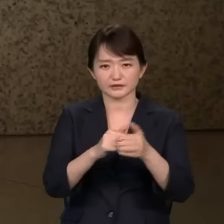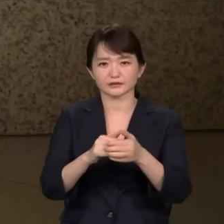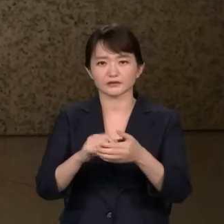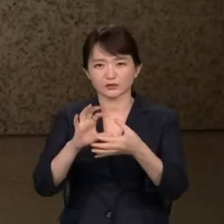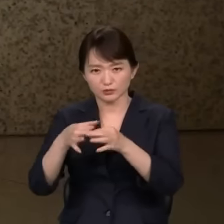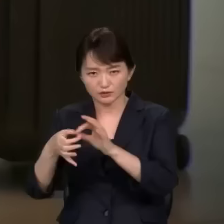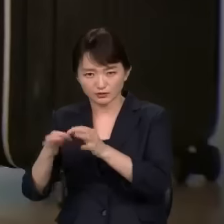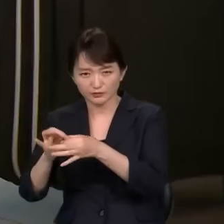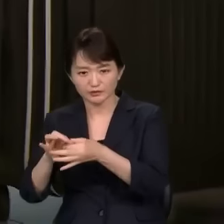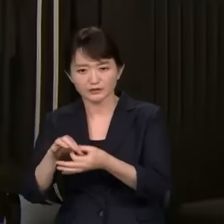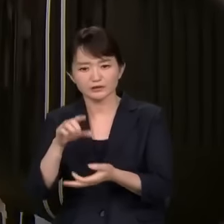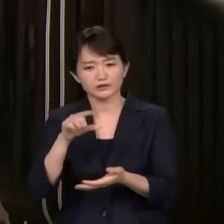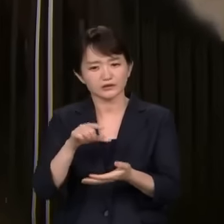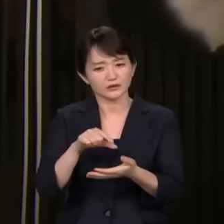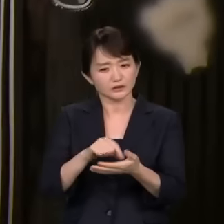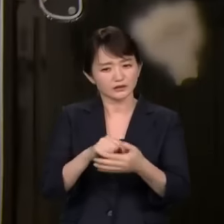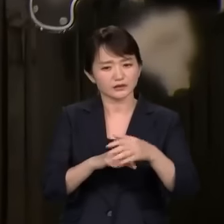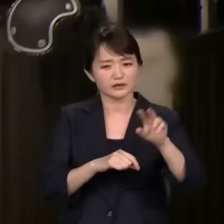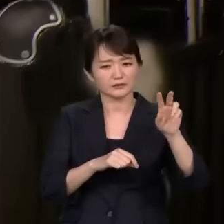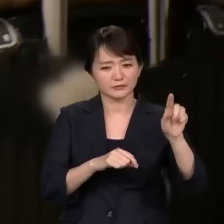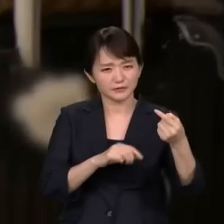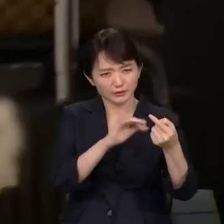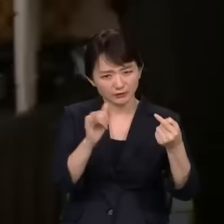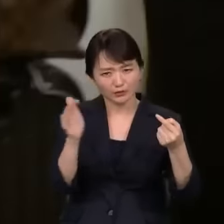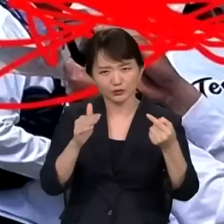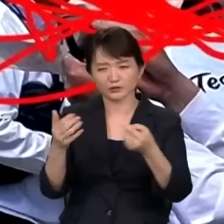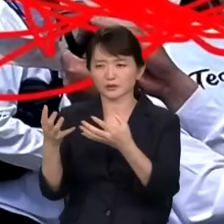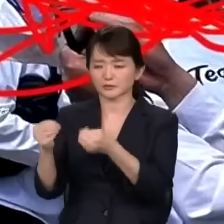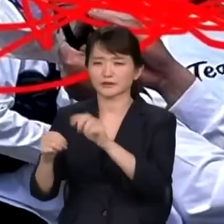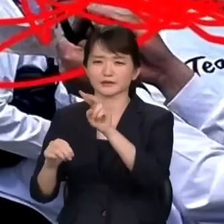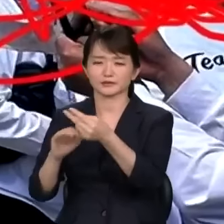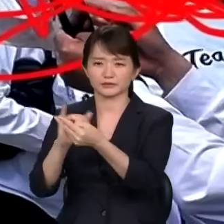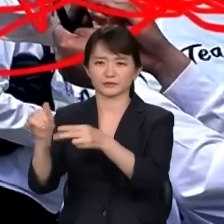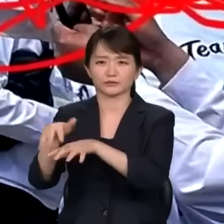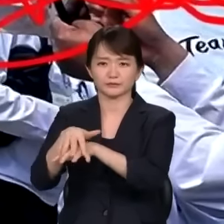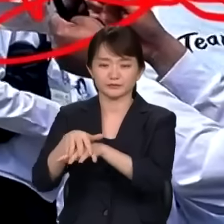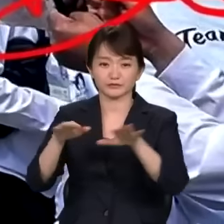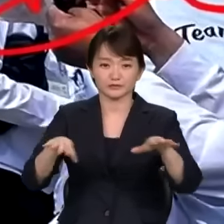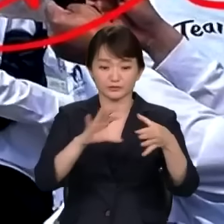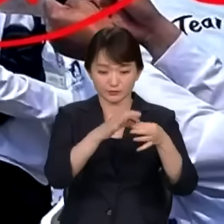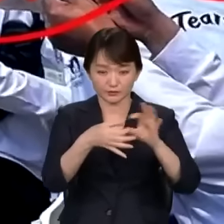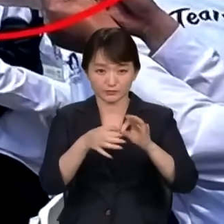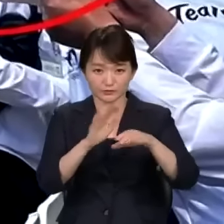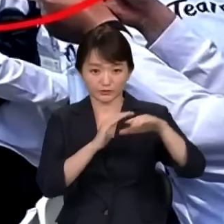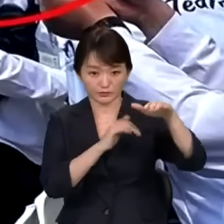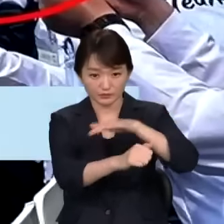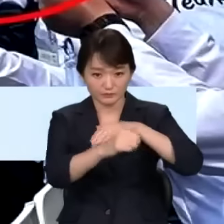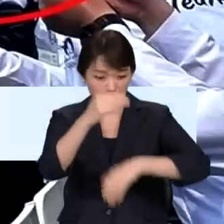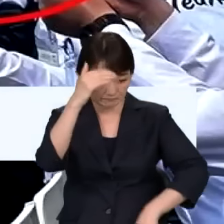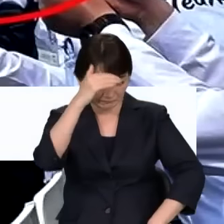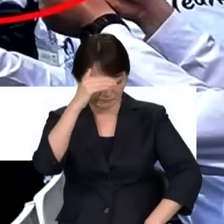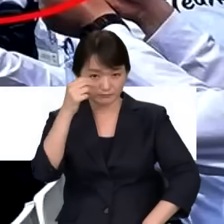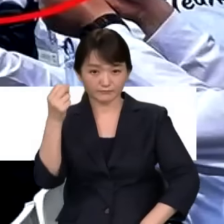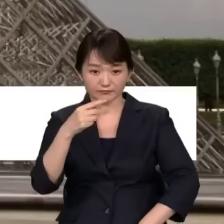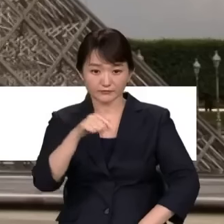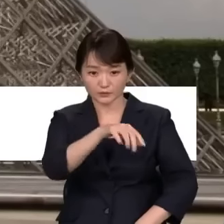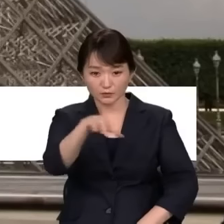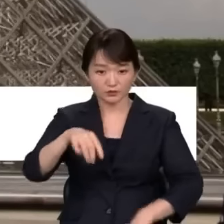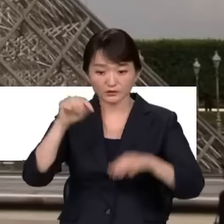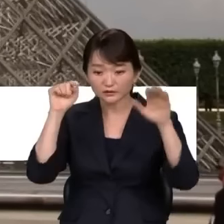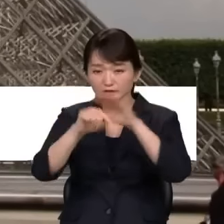적게는 100명 정도, 많게는 200명대 수준으로 꾸려왔습니다. 이번 올림픽에선 우리 선수들의 경기 관전은 물론 현지